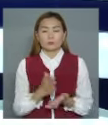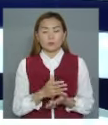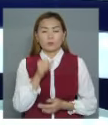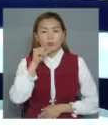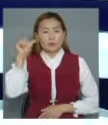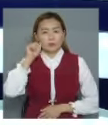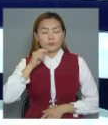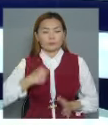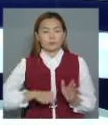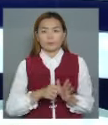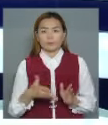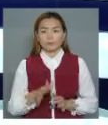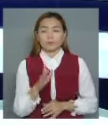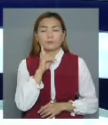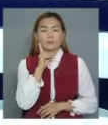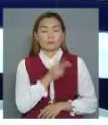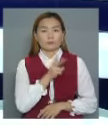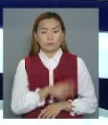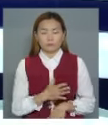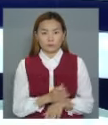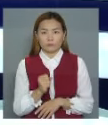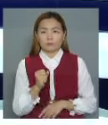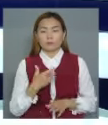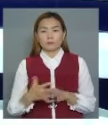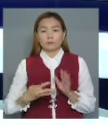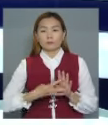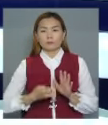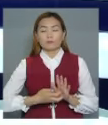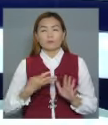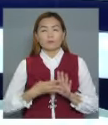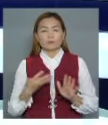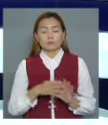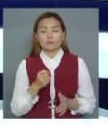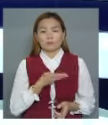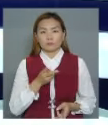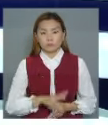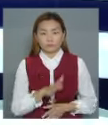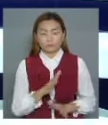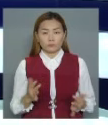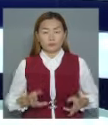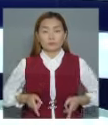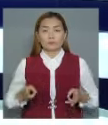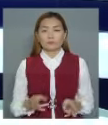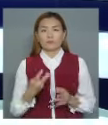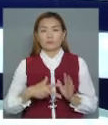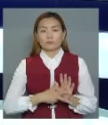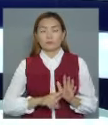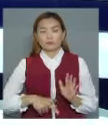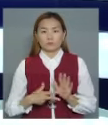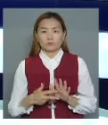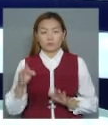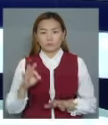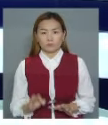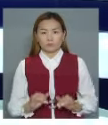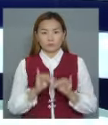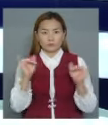өткен жылы суицидтен 5 жасөспірім көз жұмса, ағымдағы жылы 9 сынып оқушысы ажал құшқан, ал қылмыс саны